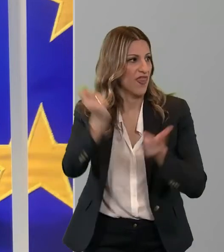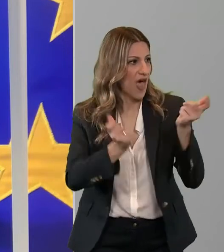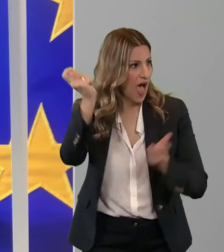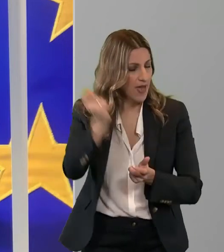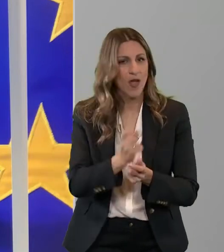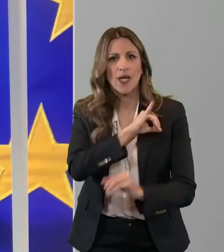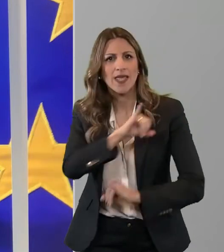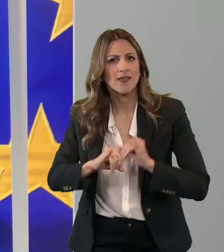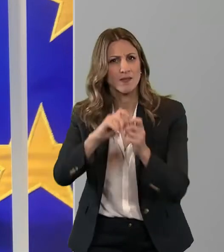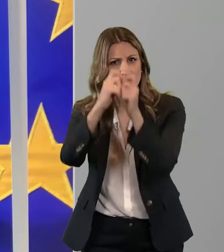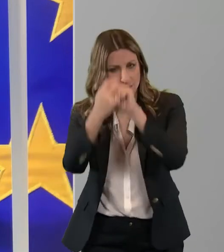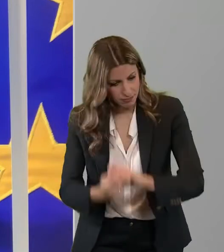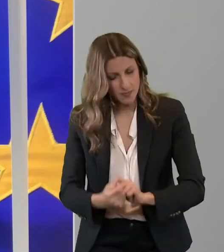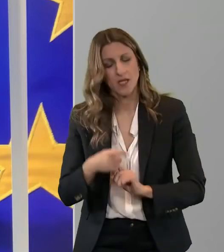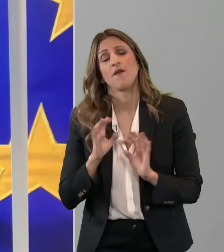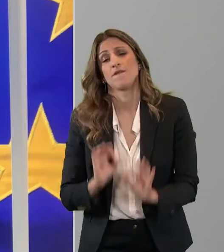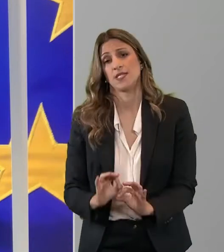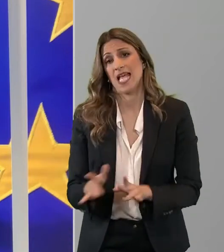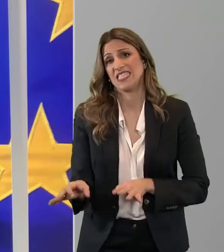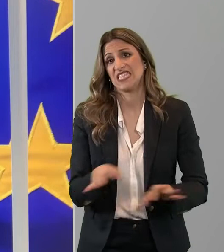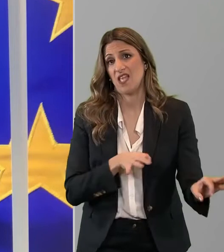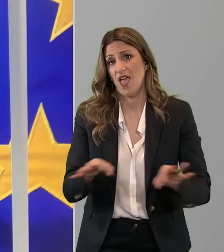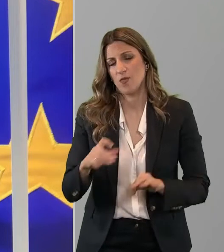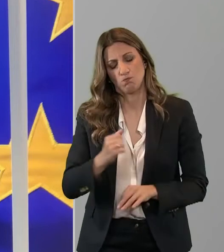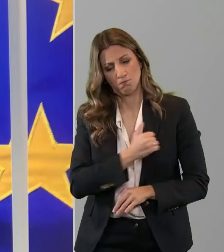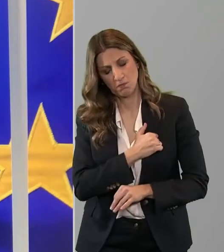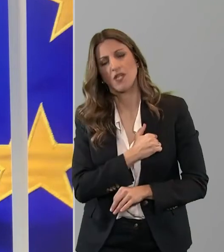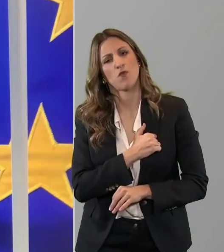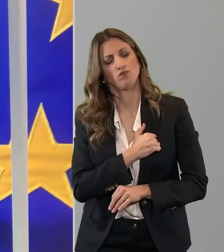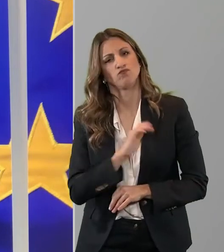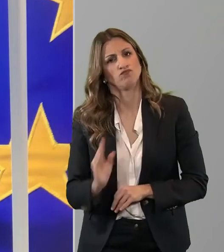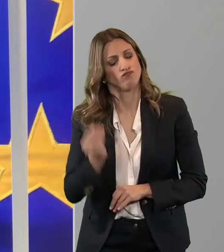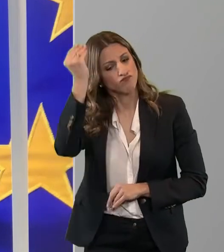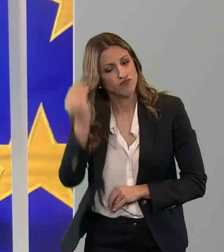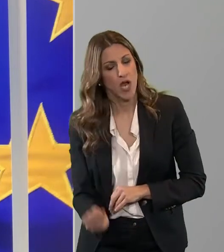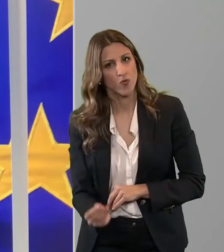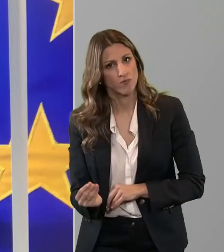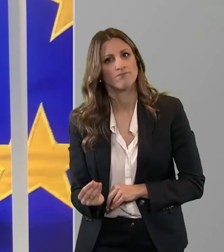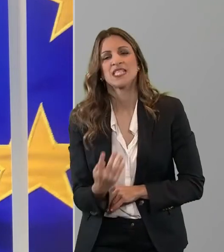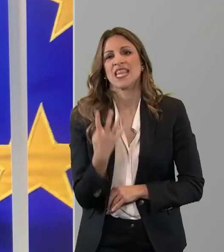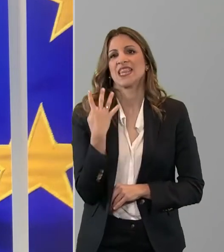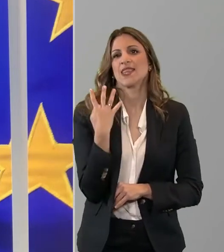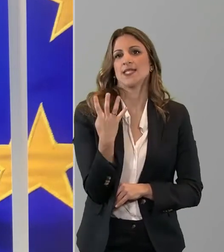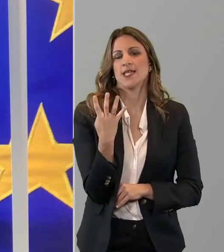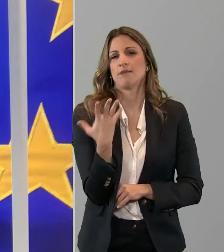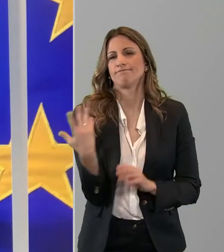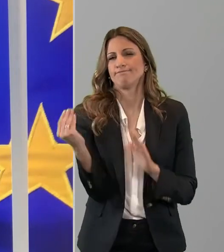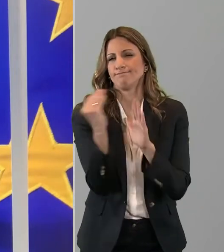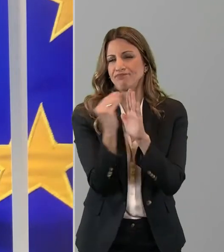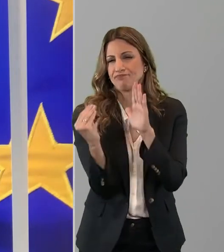ψηφιακής μετάβασης. Και εδώ το εθνικό σχέδιο πιστεύω ότι είναι πρωτοπόρο, καλύπτει τις 4 βασικές